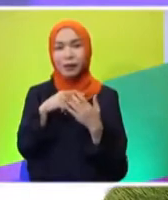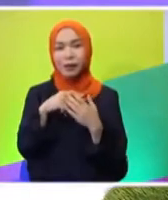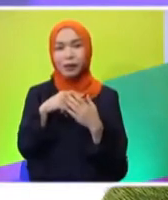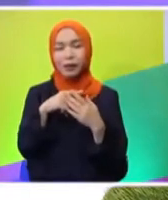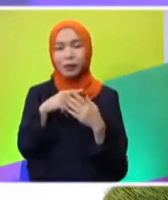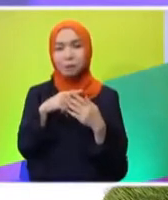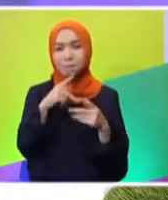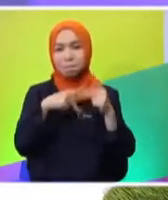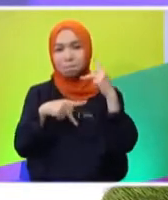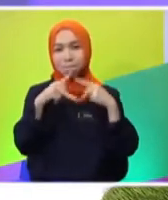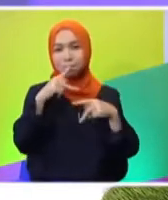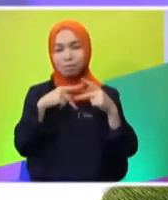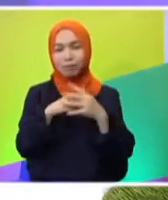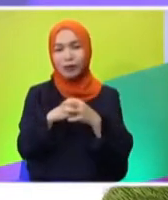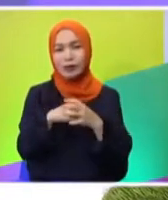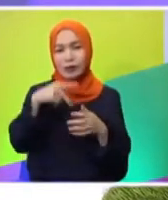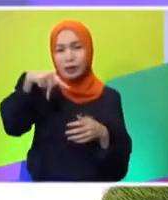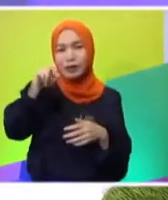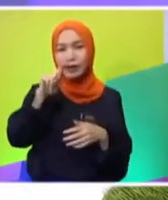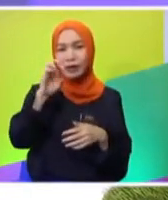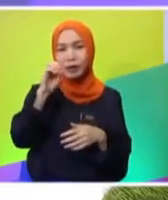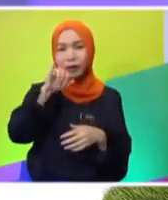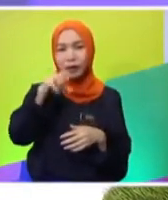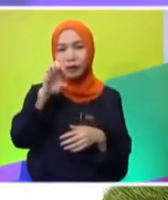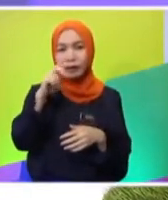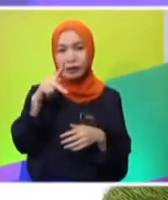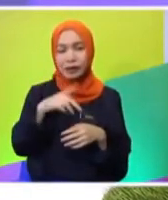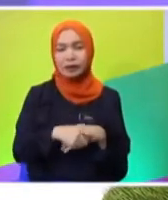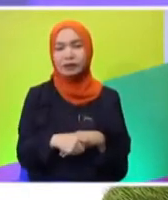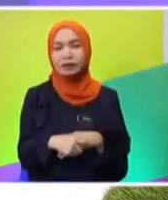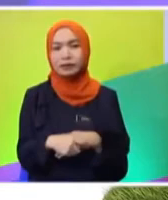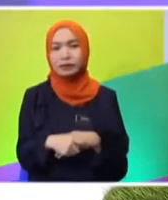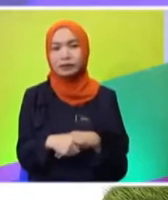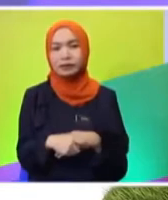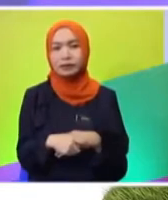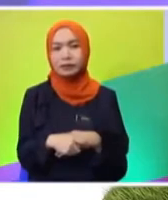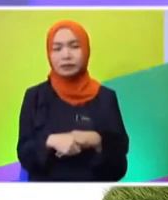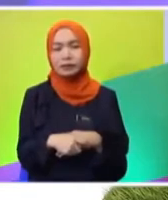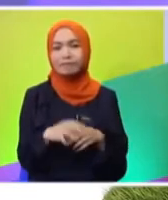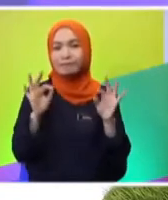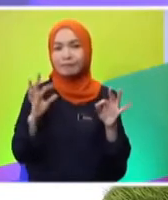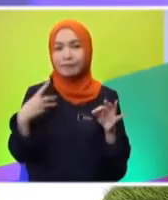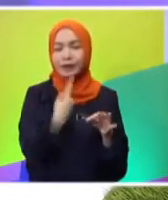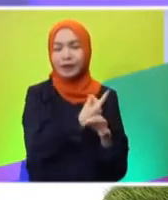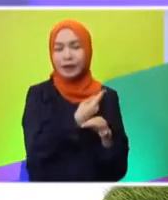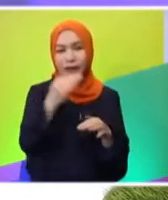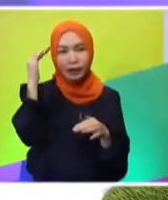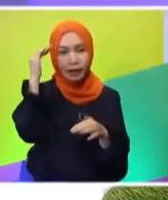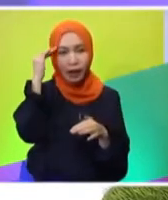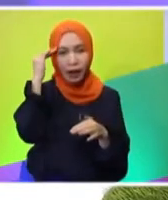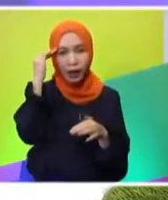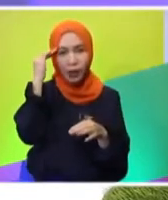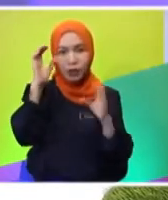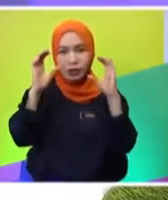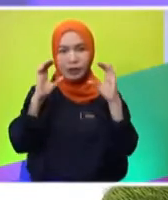timbul dipikiran kita susahnya napo asalnya tapi kalau kita tahu antara bahan-bahannya diperlukan uteun